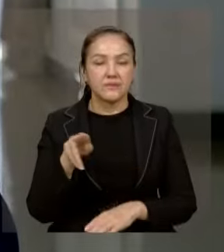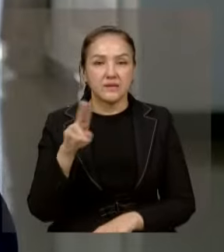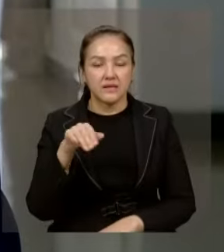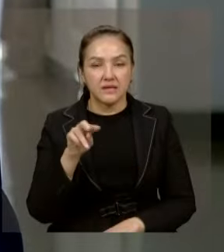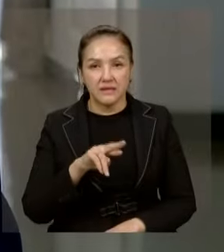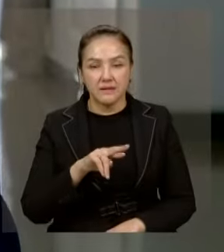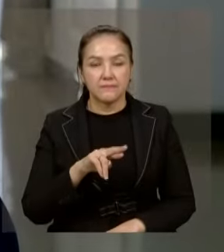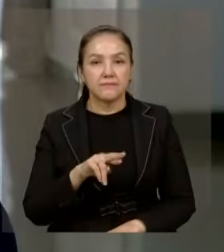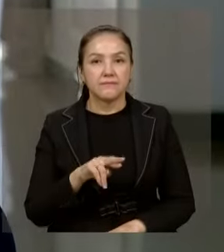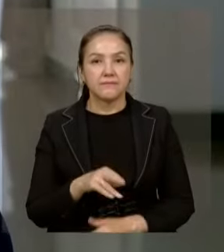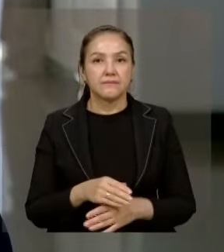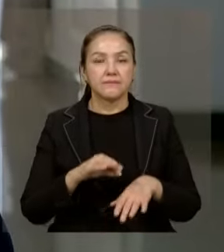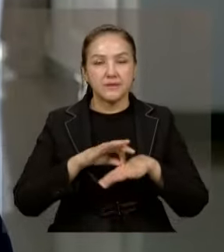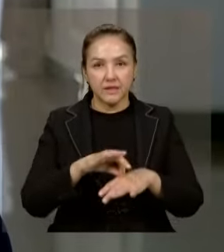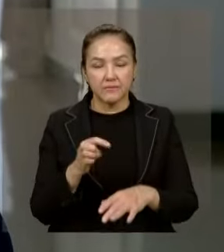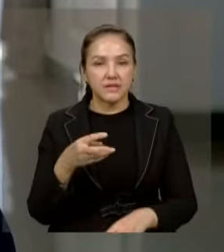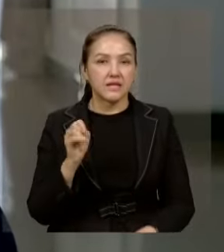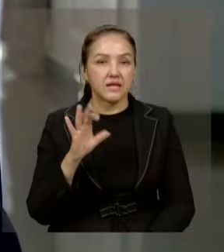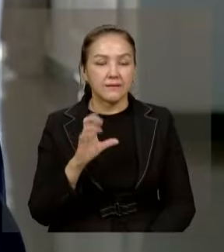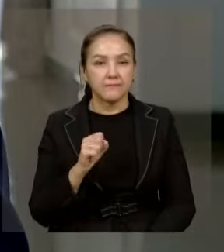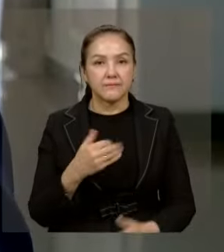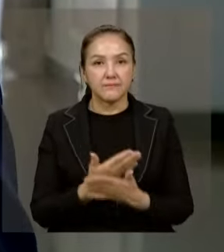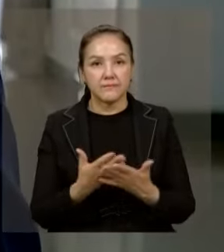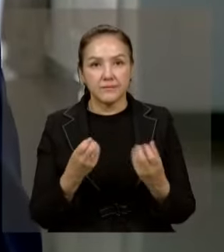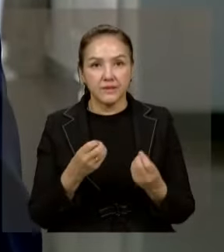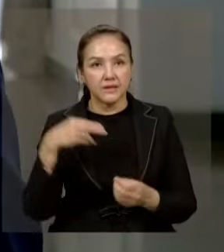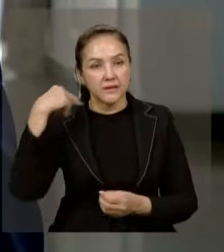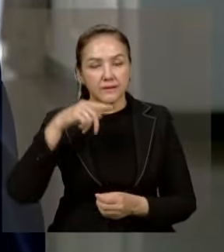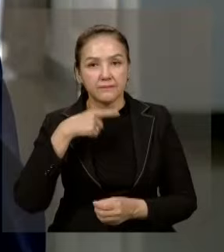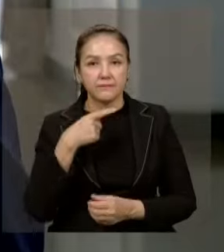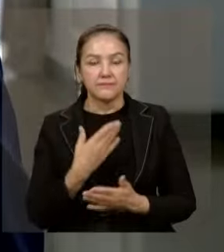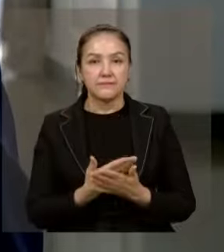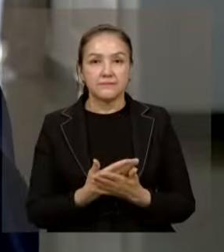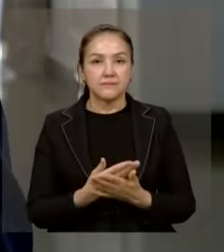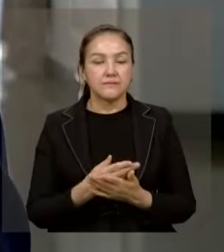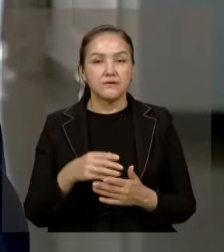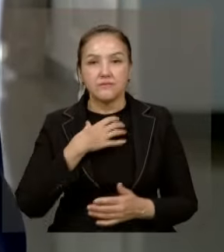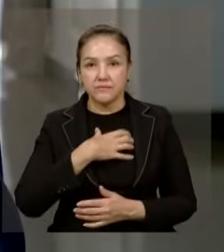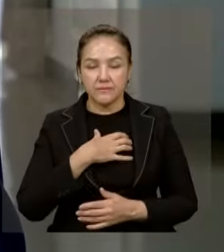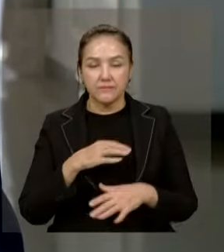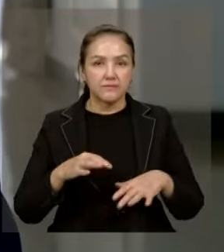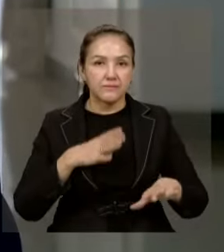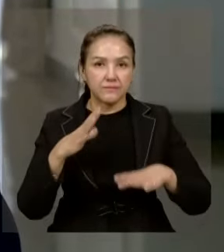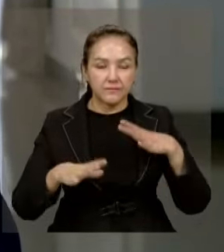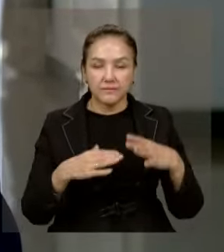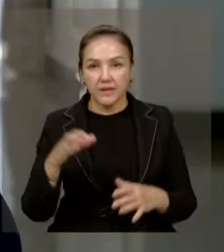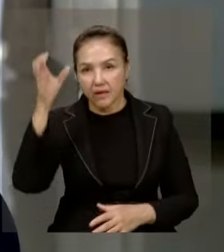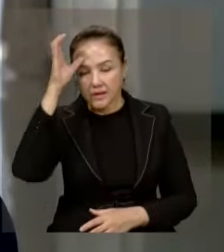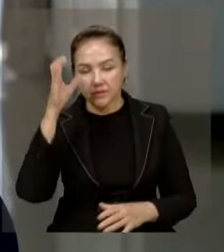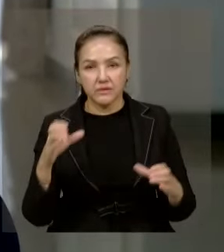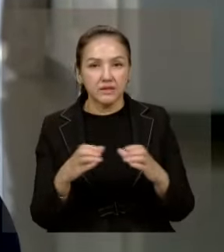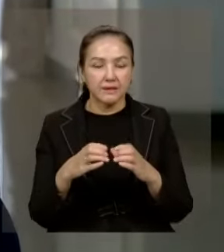для для притока капитала и кадров ене Кроме этого президент указал подчеркнул важность подготовки научных